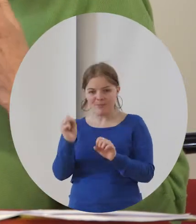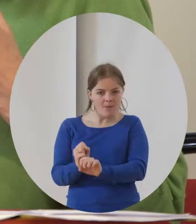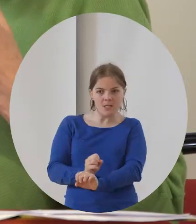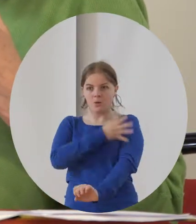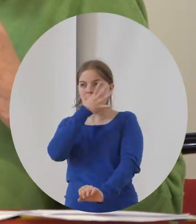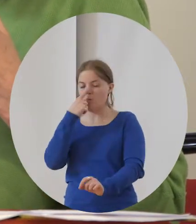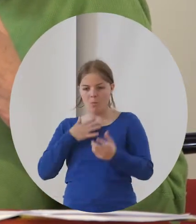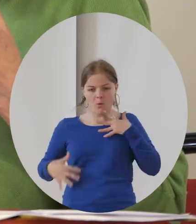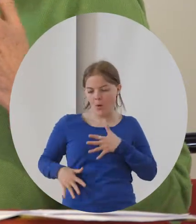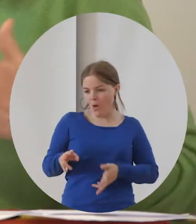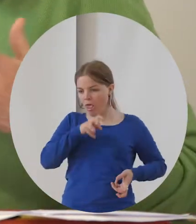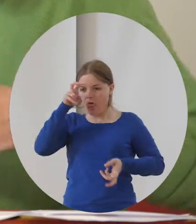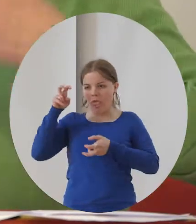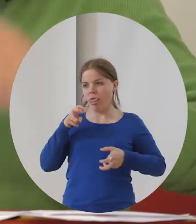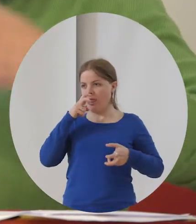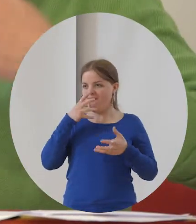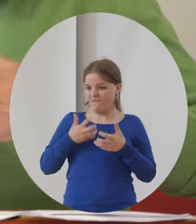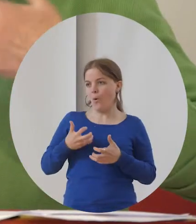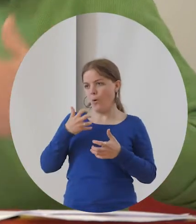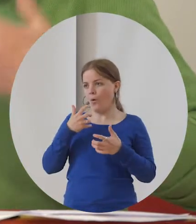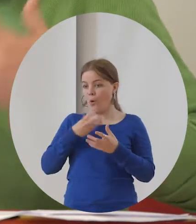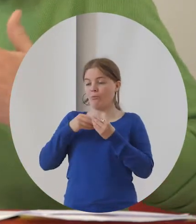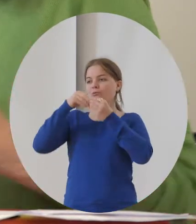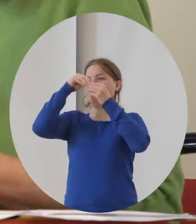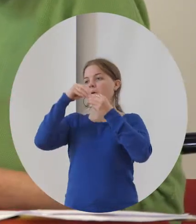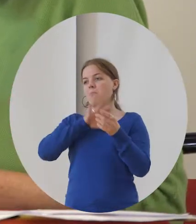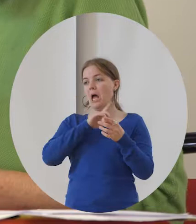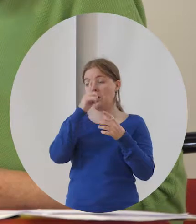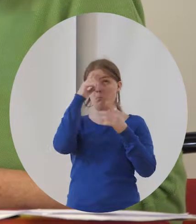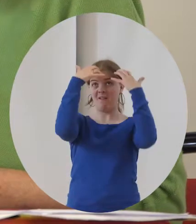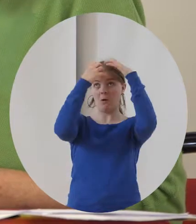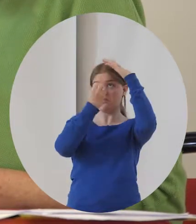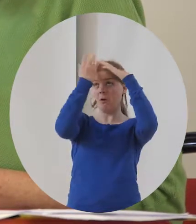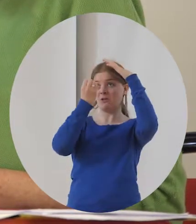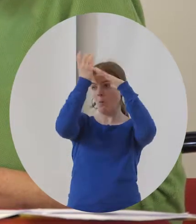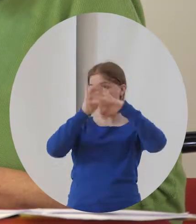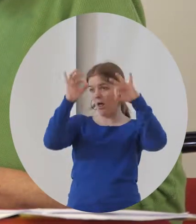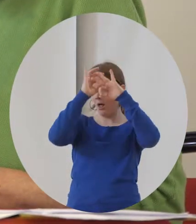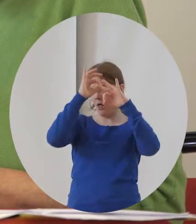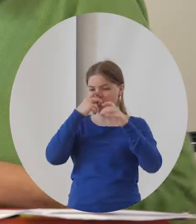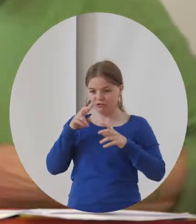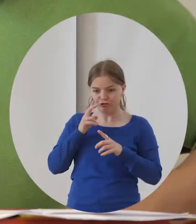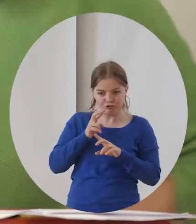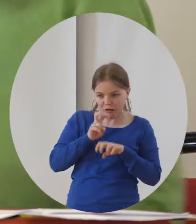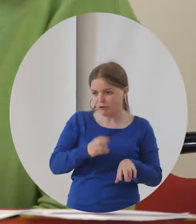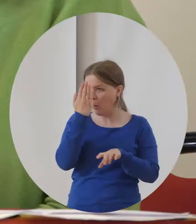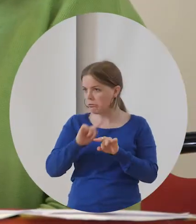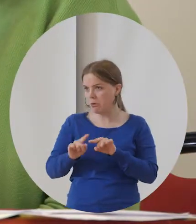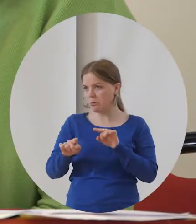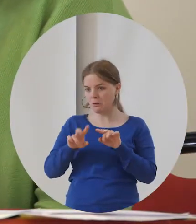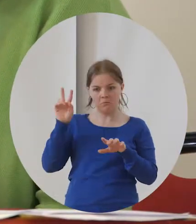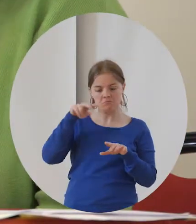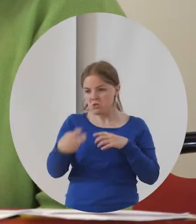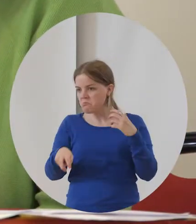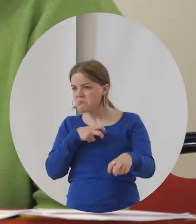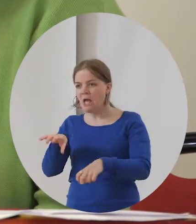sensations proprioceptives pour remplacer les non-informations qui n'arrivent pas au cerveau. Et donc, ce sont des enfants qui, finalement, se rééduquent un peu